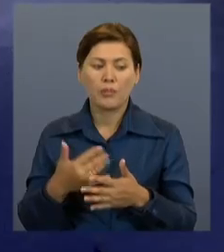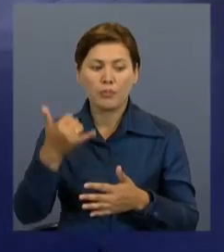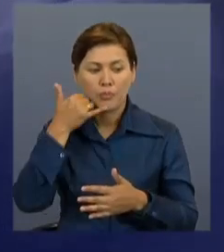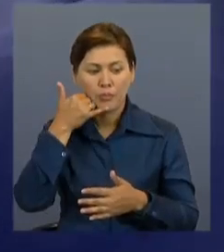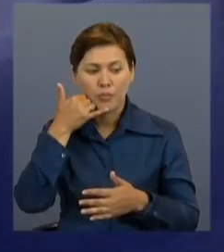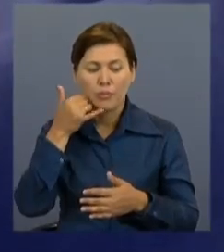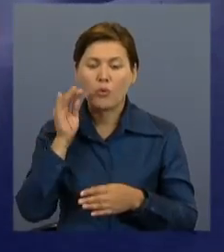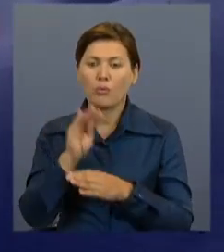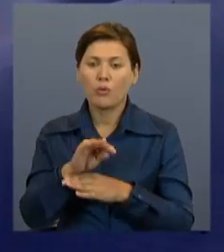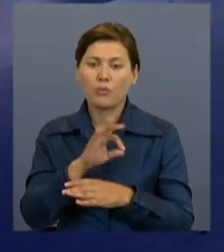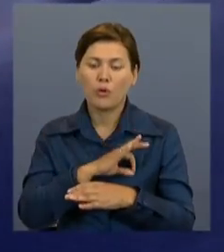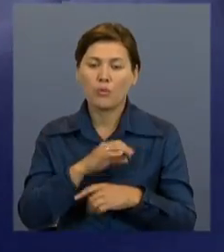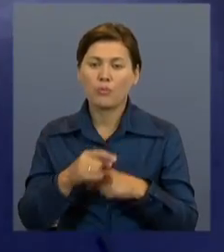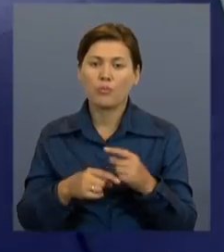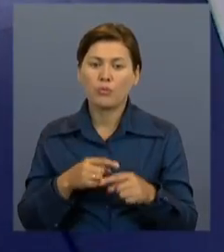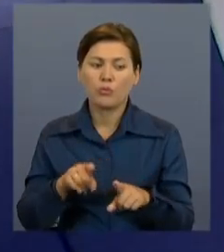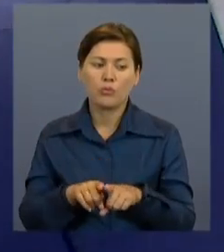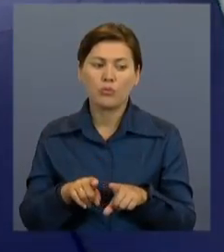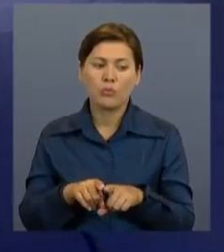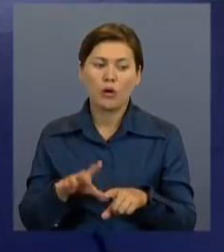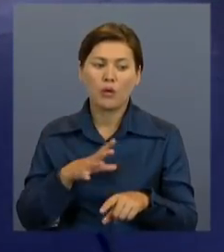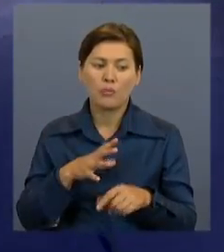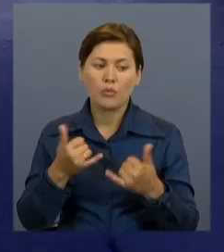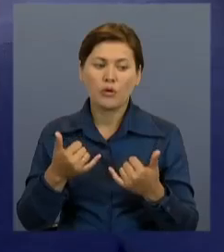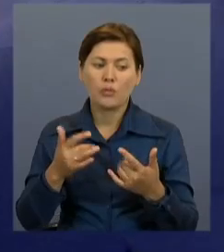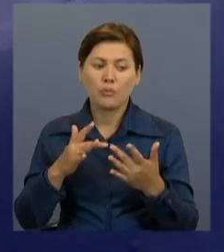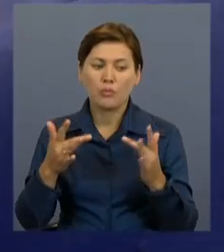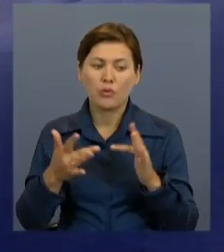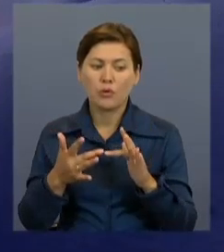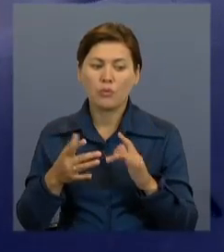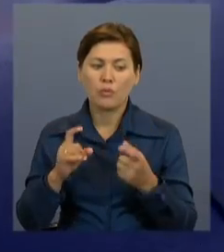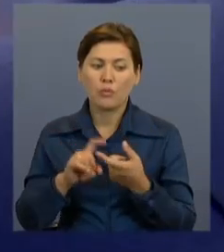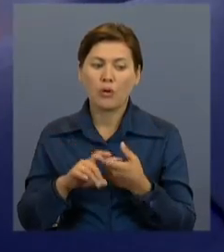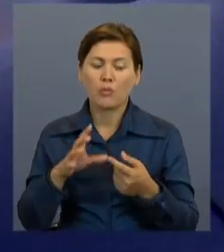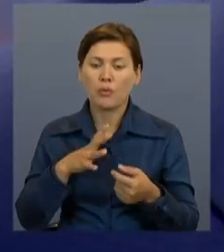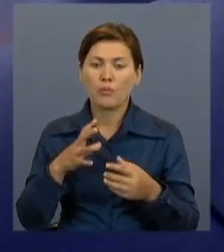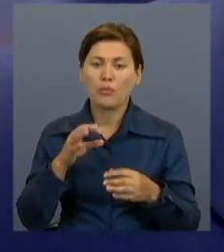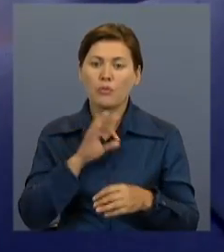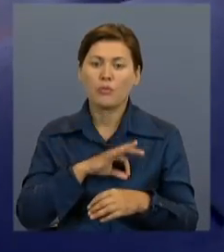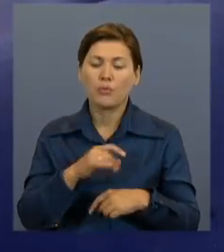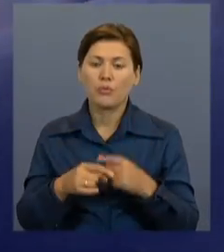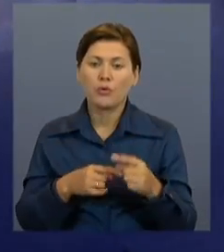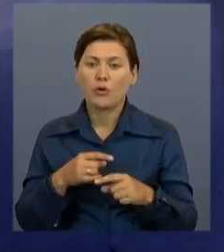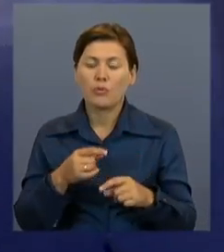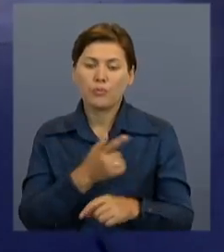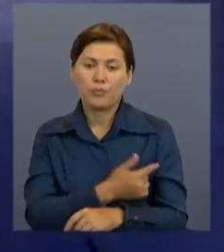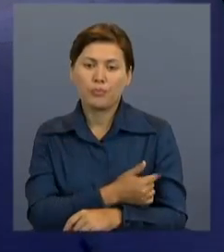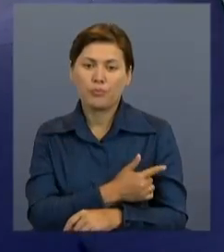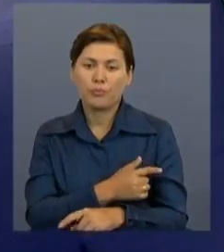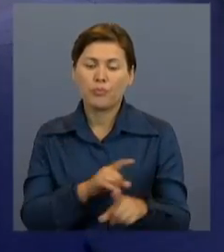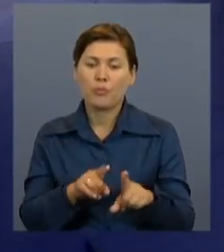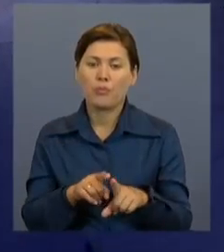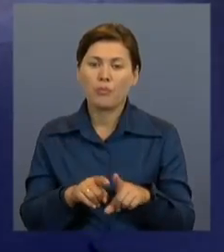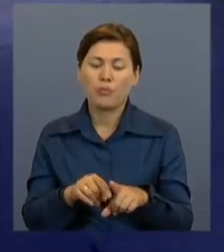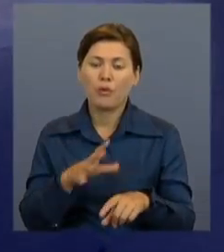телефондағы қосымшаларды пайдалану арқылы, мына бүгінгі интернеттік желілердегі байланыстарды пайдалану арқылы